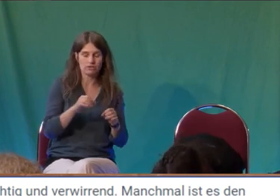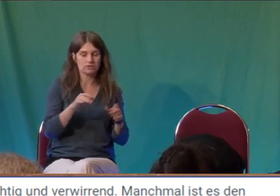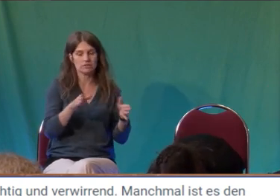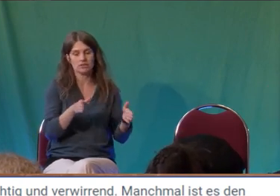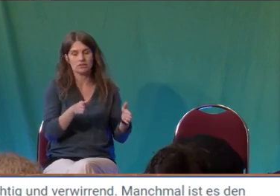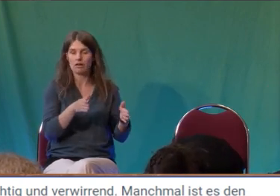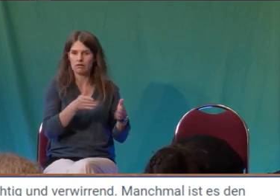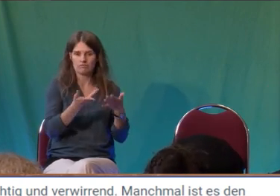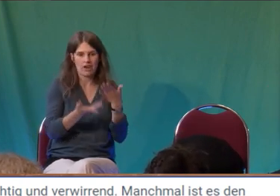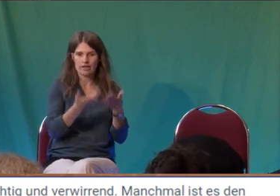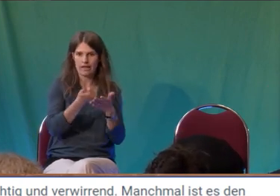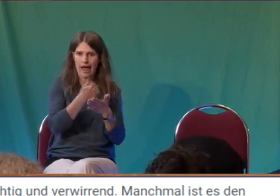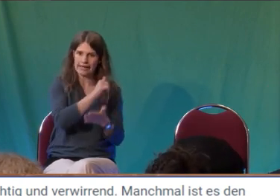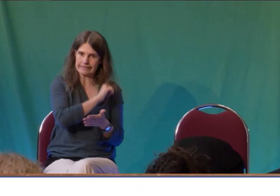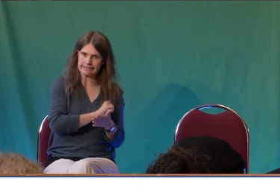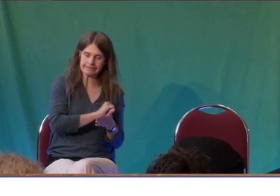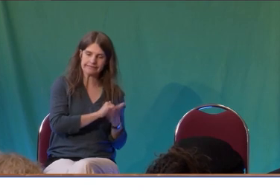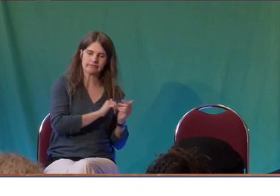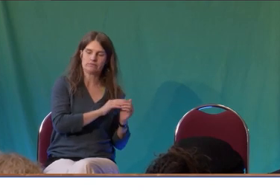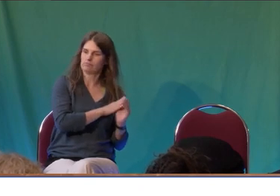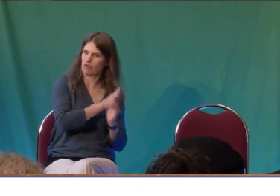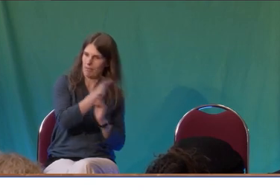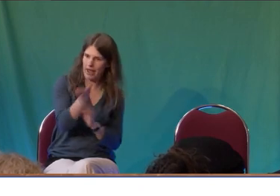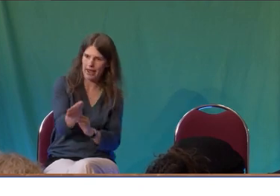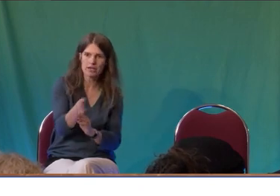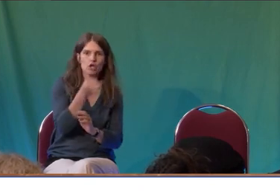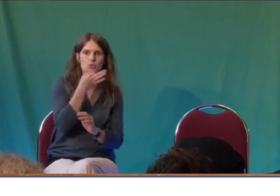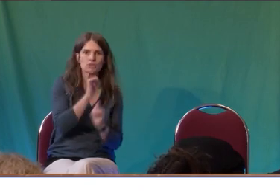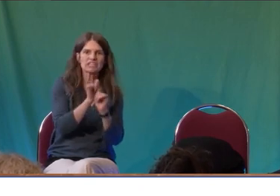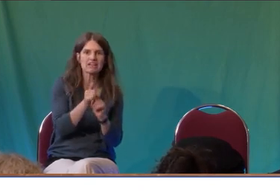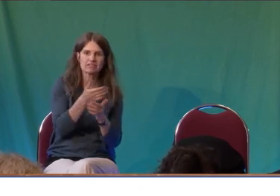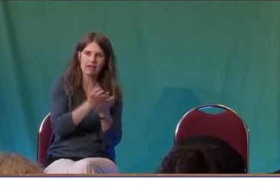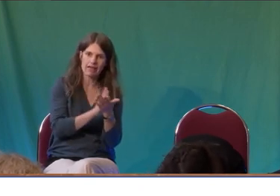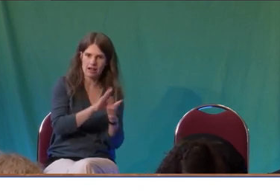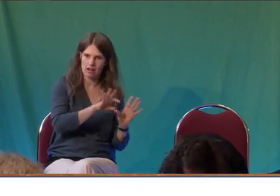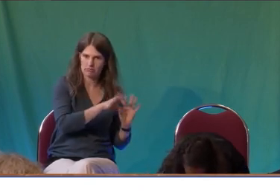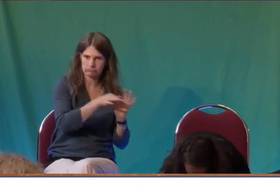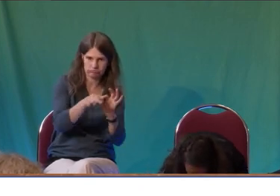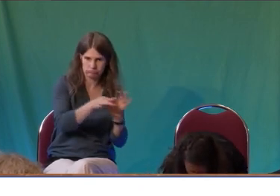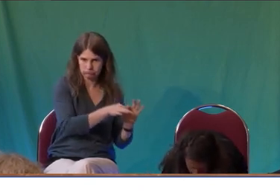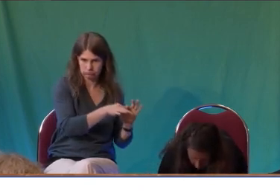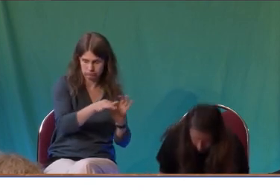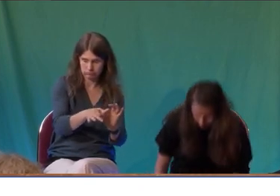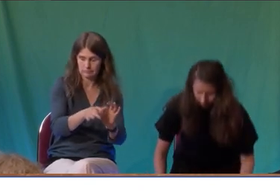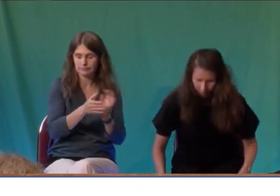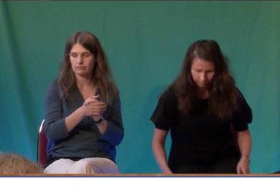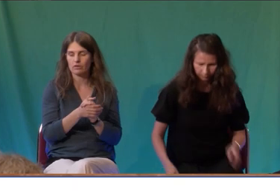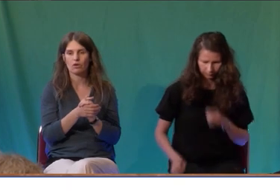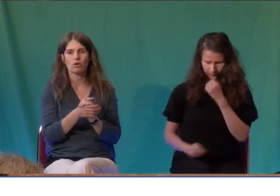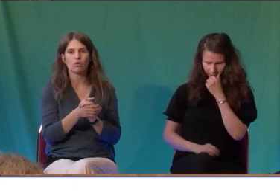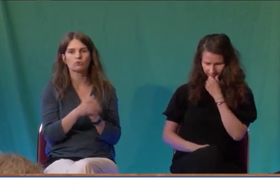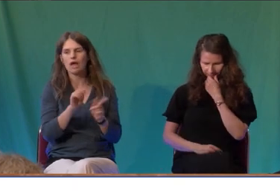der in eine Familie kommt und den Jugendhilfe Teil erbringt und vom Jugendhilfe eben leistet und